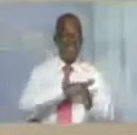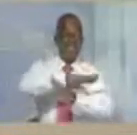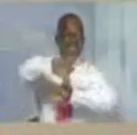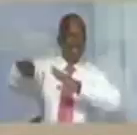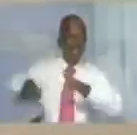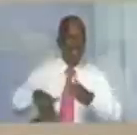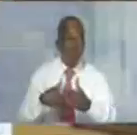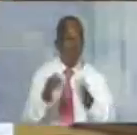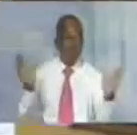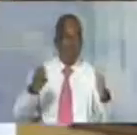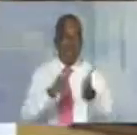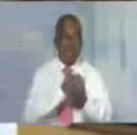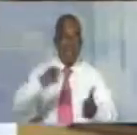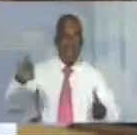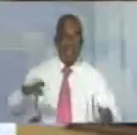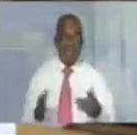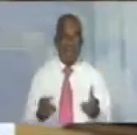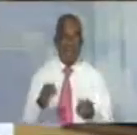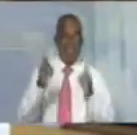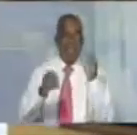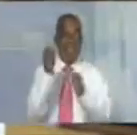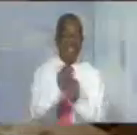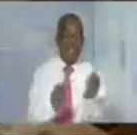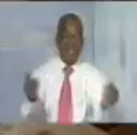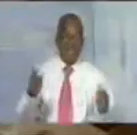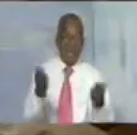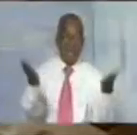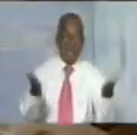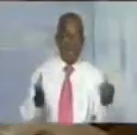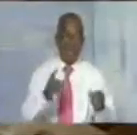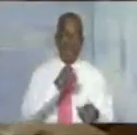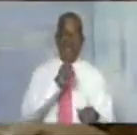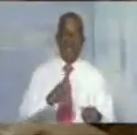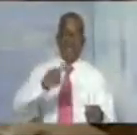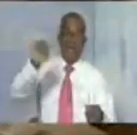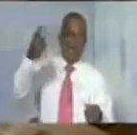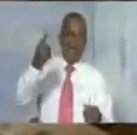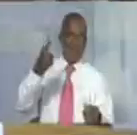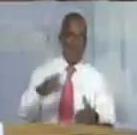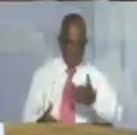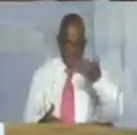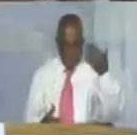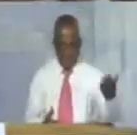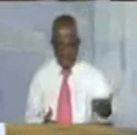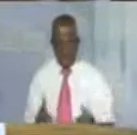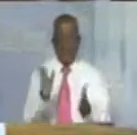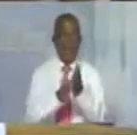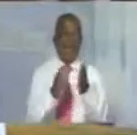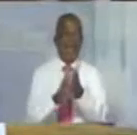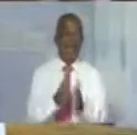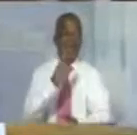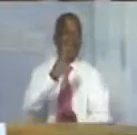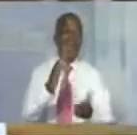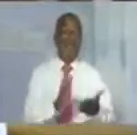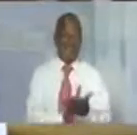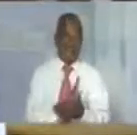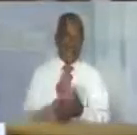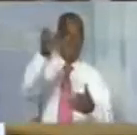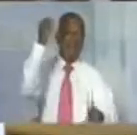brasseurs, la peinture qui a été refaite, etc. Mais comment accède-t-on à cette salle? Lorsque nous finissons les conseils de fin